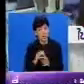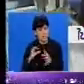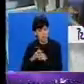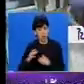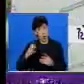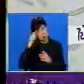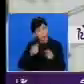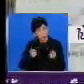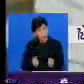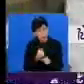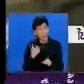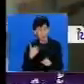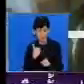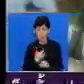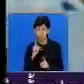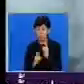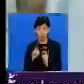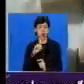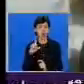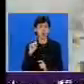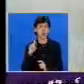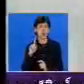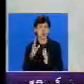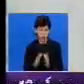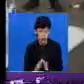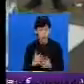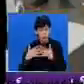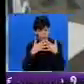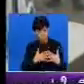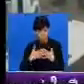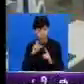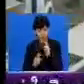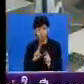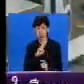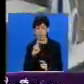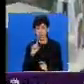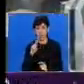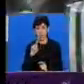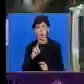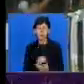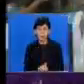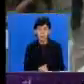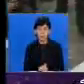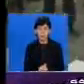จากเม็กซิโกที่มีผู้เสียชีวิตถึง121คนและสหรัฐเสียชีวิต221คน